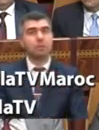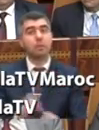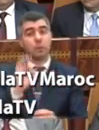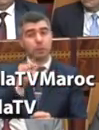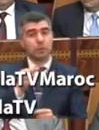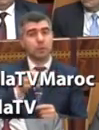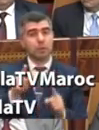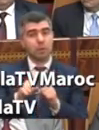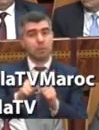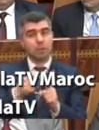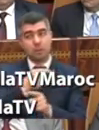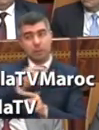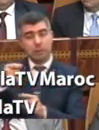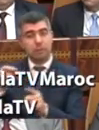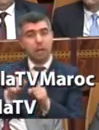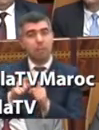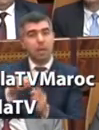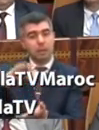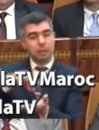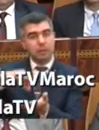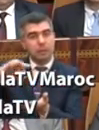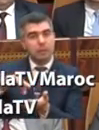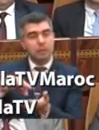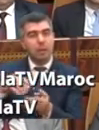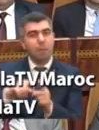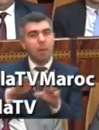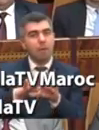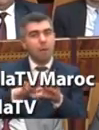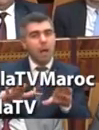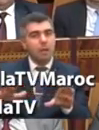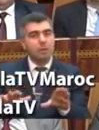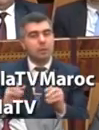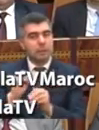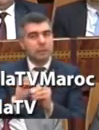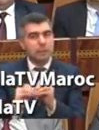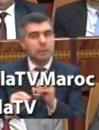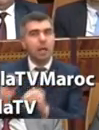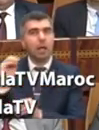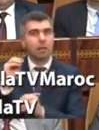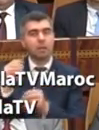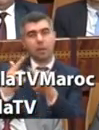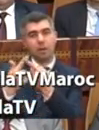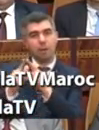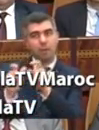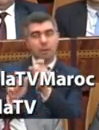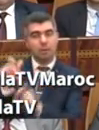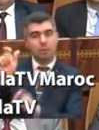للمغروسات يعني في الأراضي البورية، حتى نتمكن كذلك من يعني من رفع يعني الدخل ديال